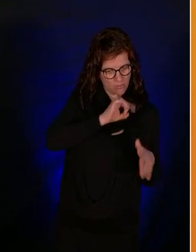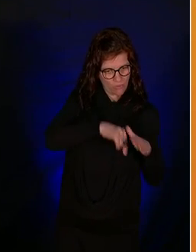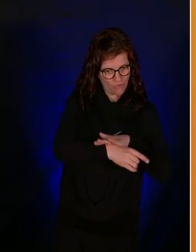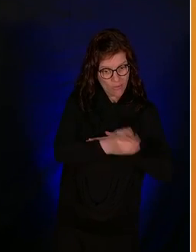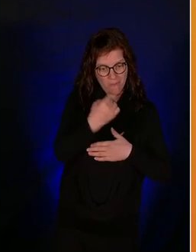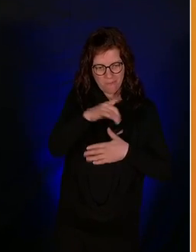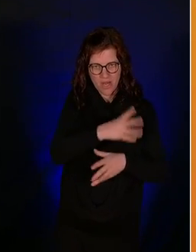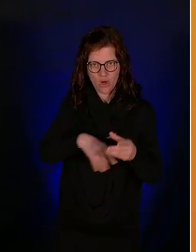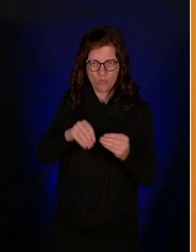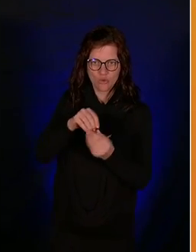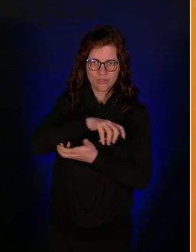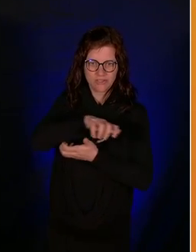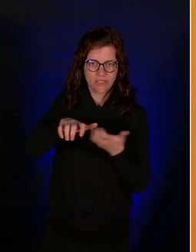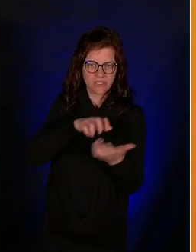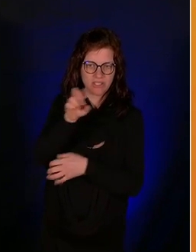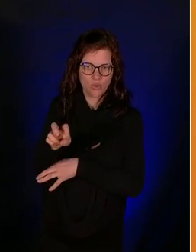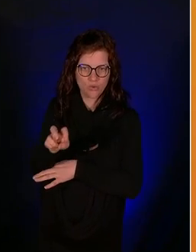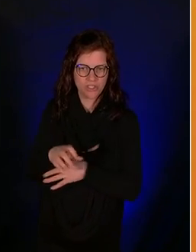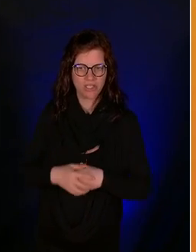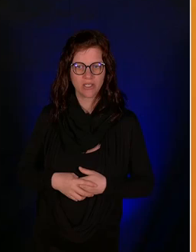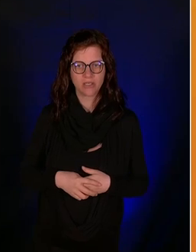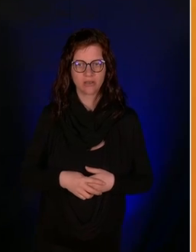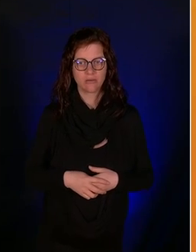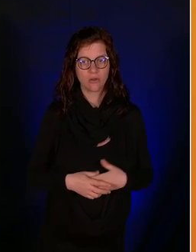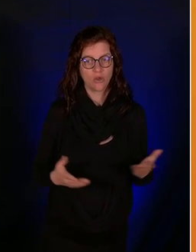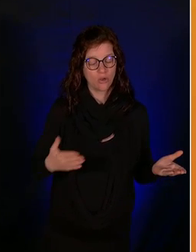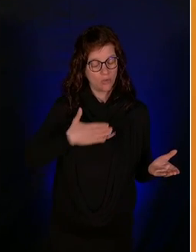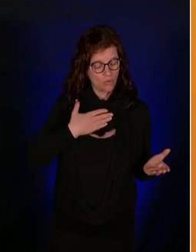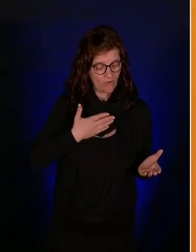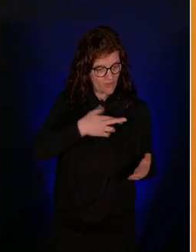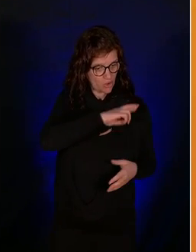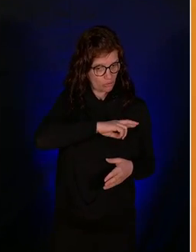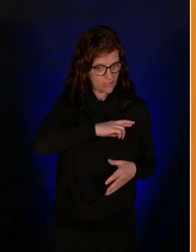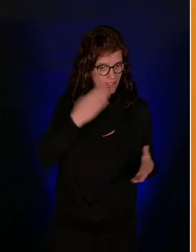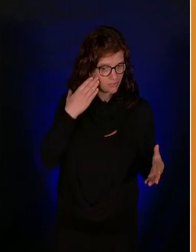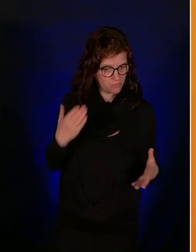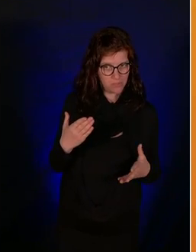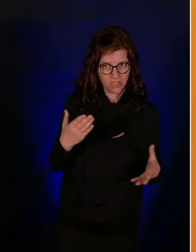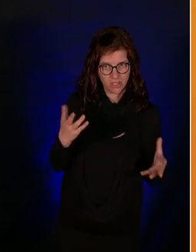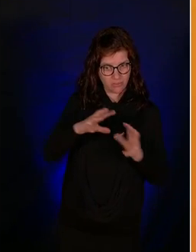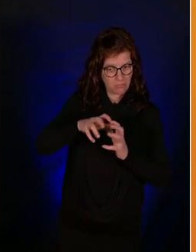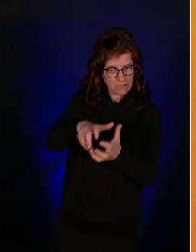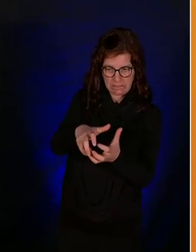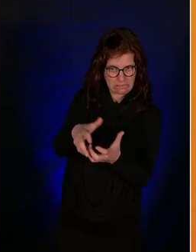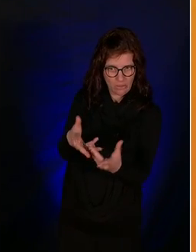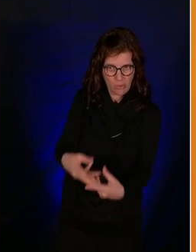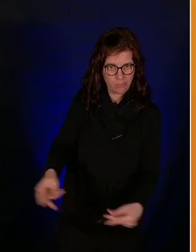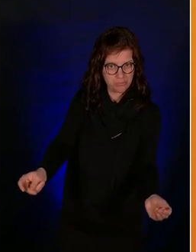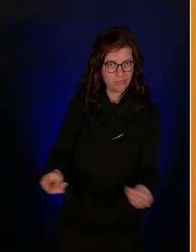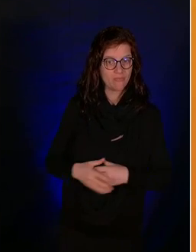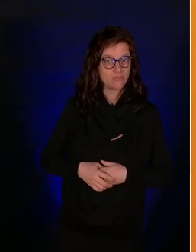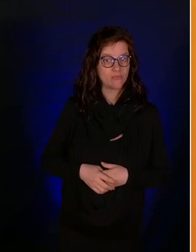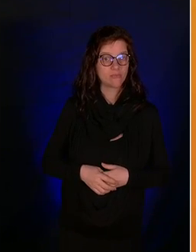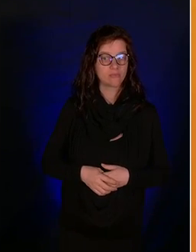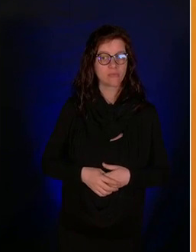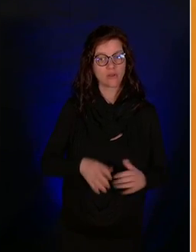traversons également une grave crise écologique. À quoi bon avoir une retraite si demain nous n'avons plus de retraite, de planète ? Demain, ce seront